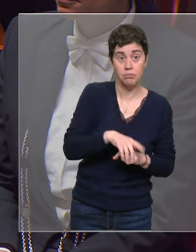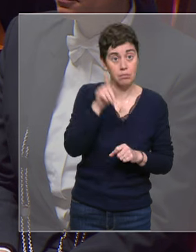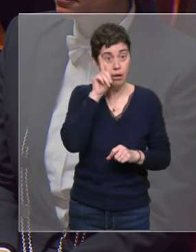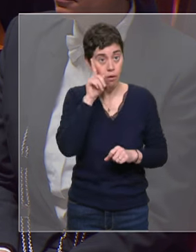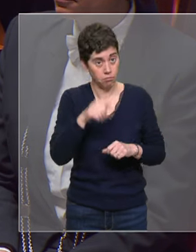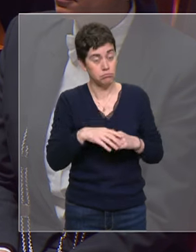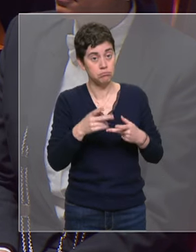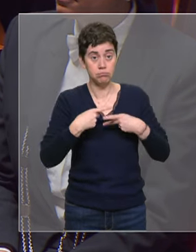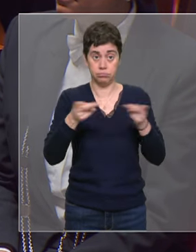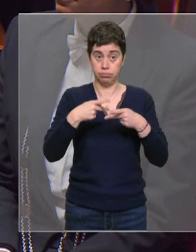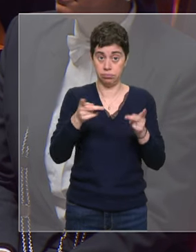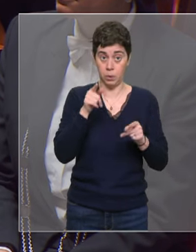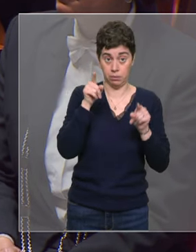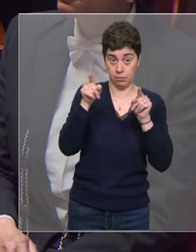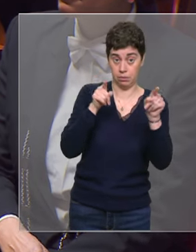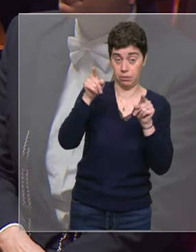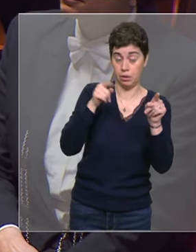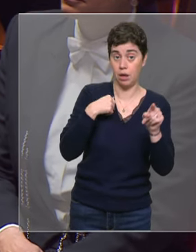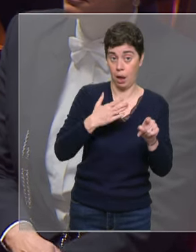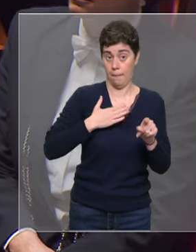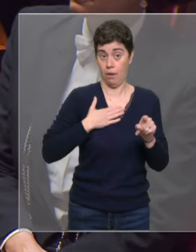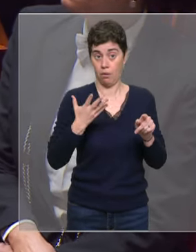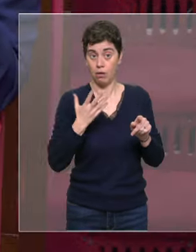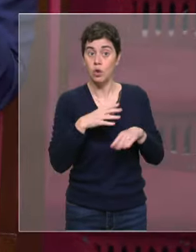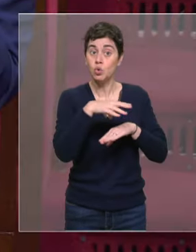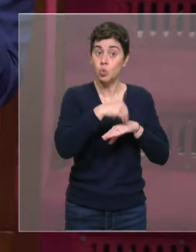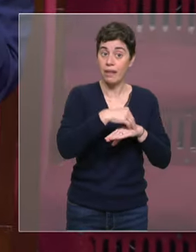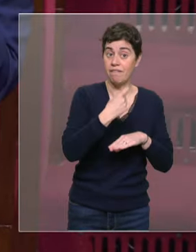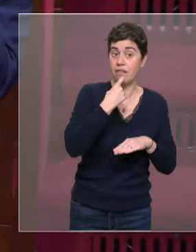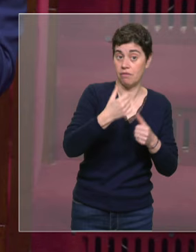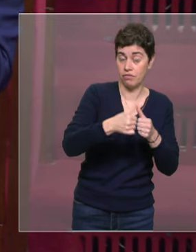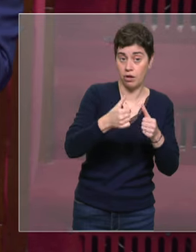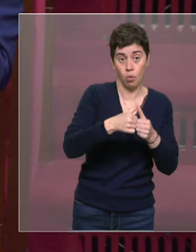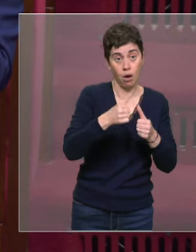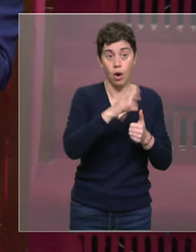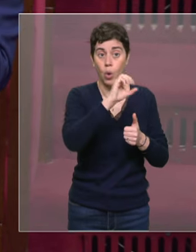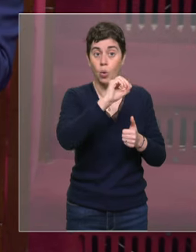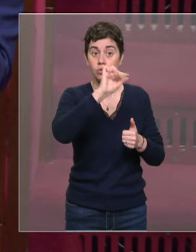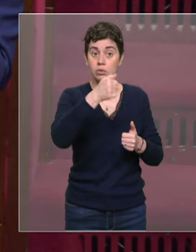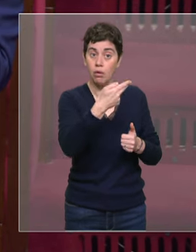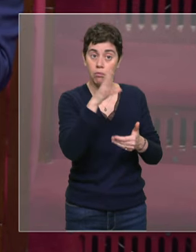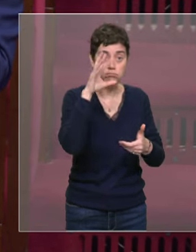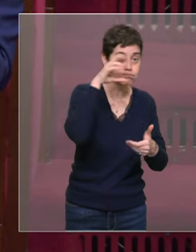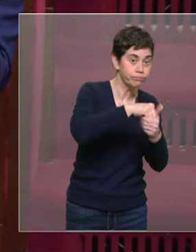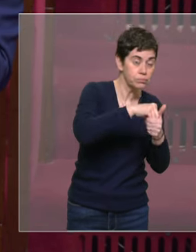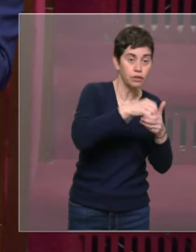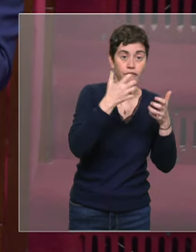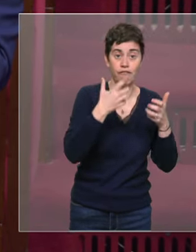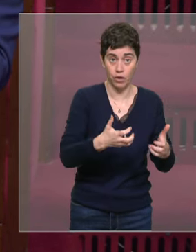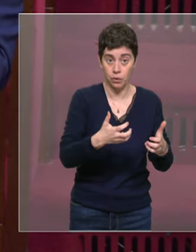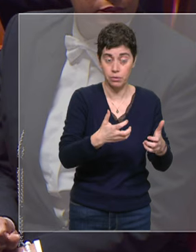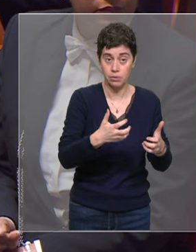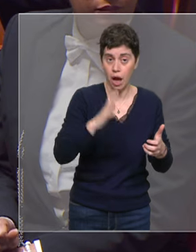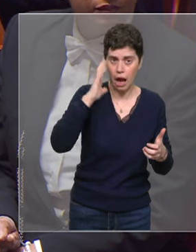leurs. Je rappelais tout à l'heure le choix qui a été fait par la Suède, la Finlande, de rejoindre l'OTAN, alors même qu'elles l'ont toujours refusé au